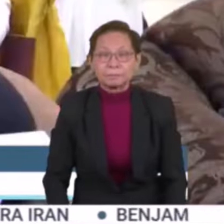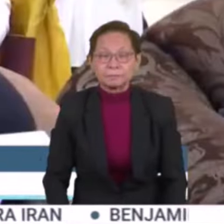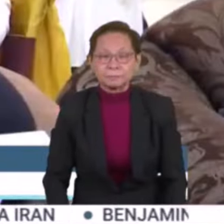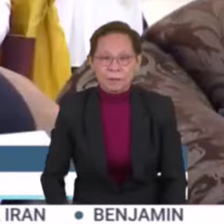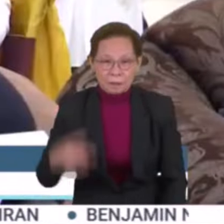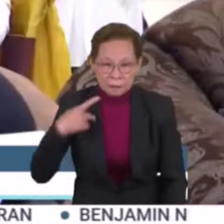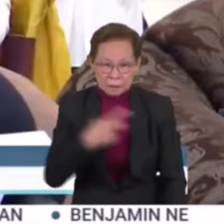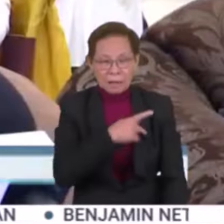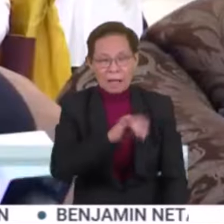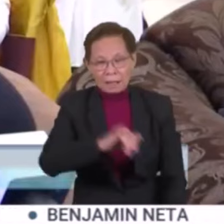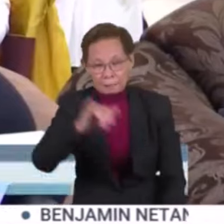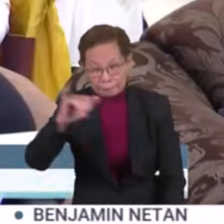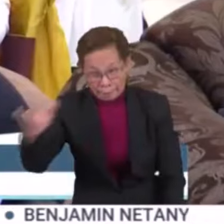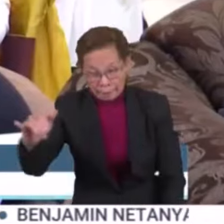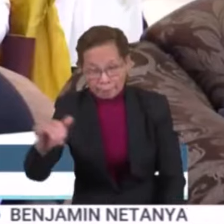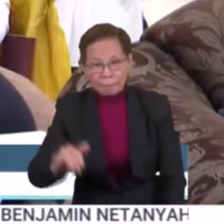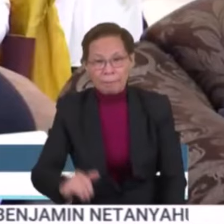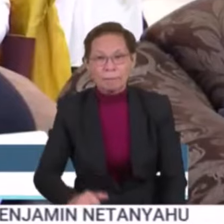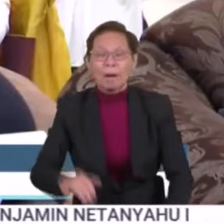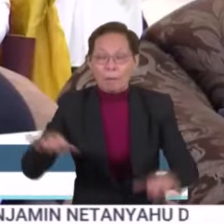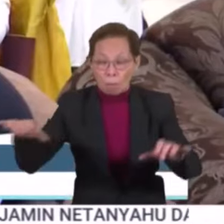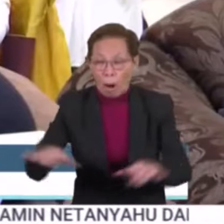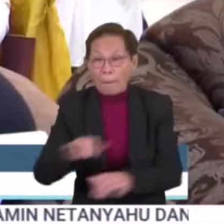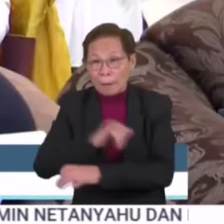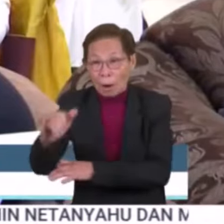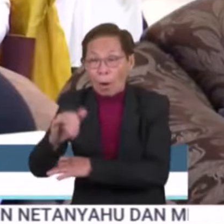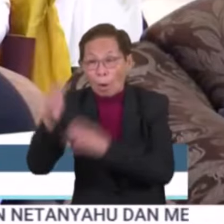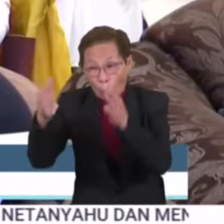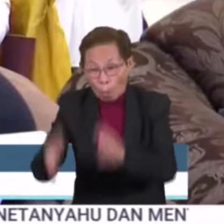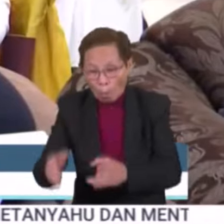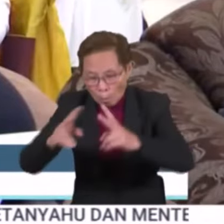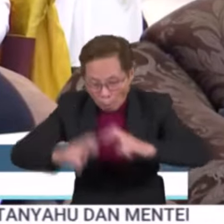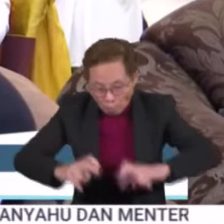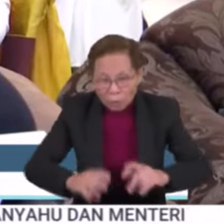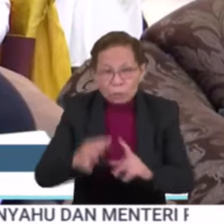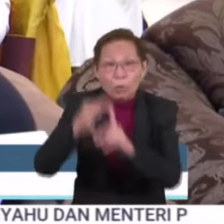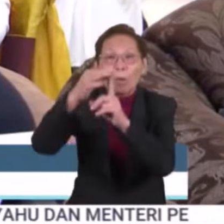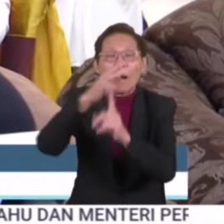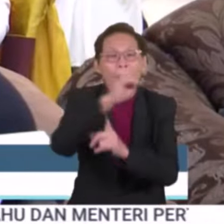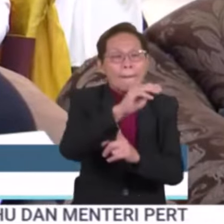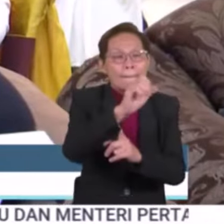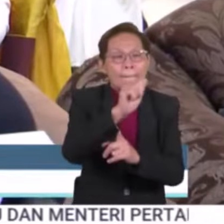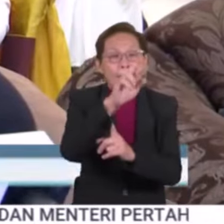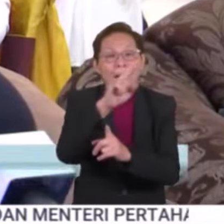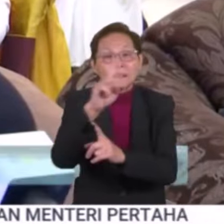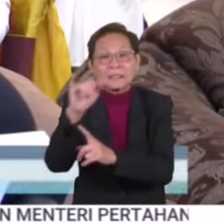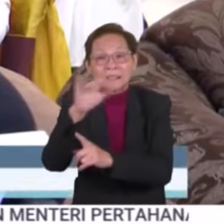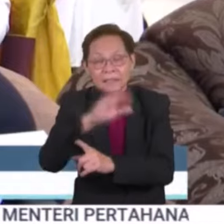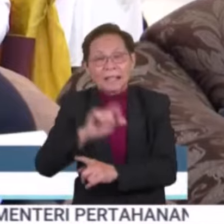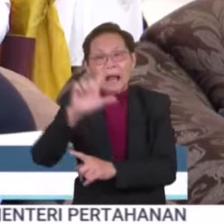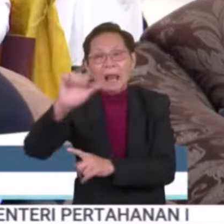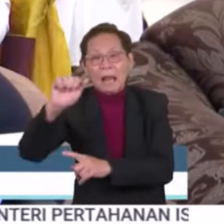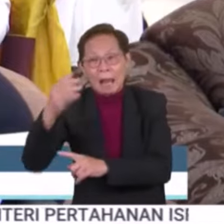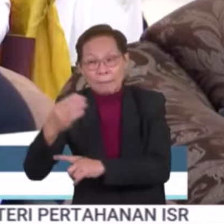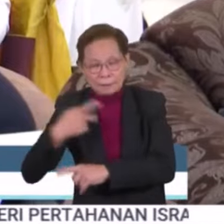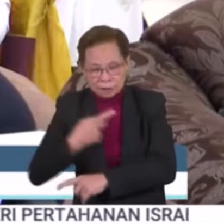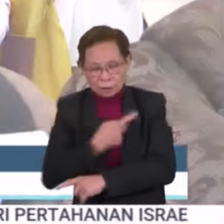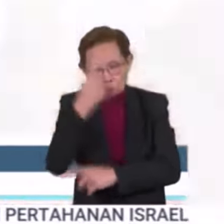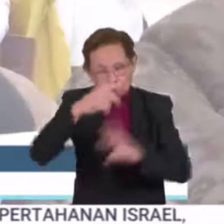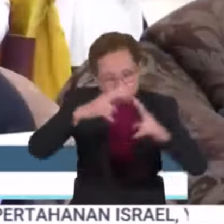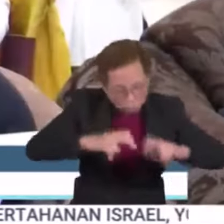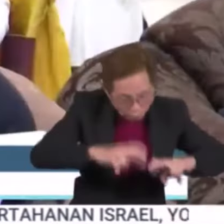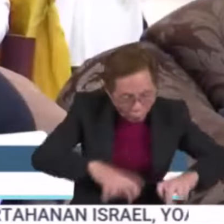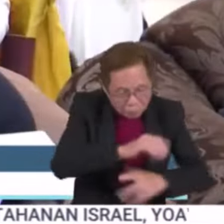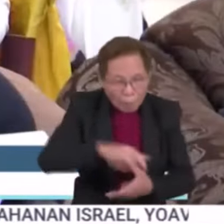Kita akan pergi kepada pihak yang membuat kajian, terutama dan Mardi dan makmal kita untuk kajian dan